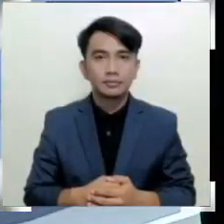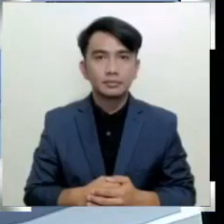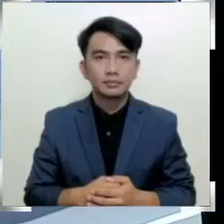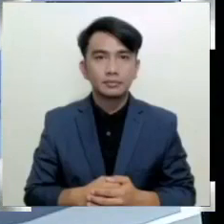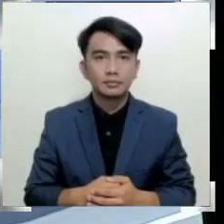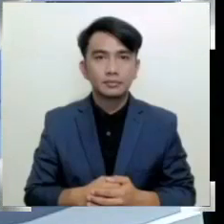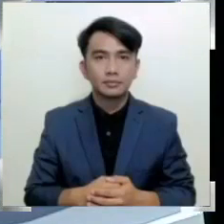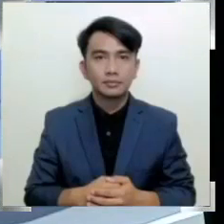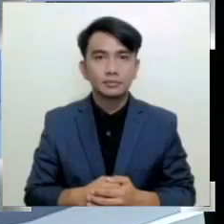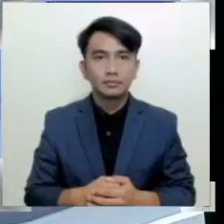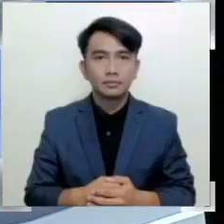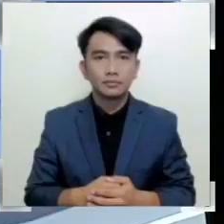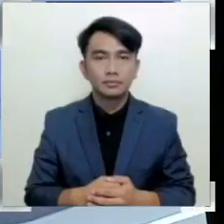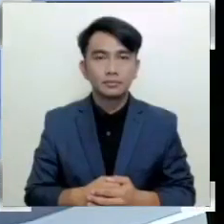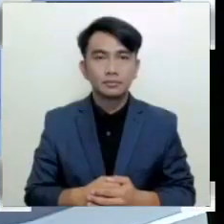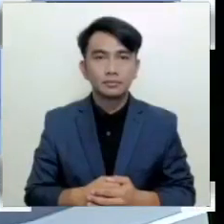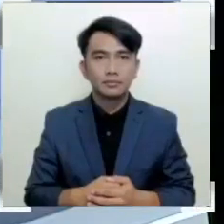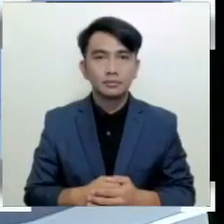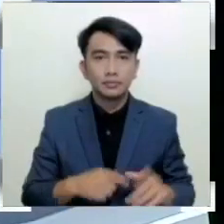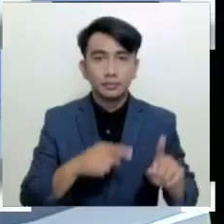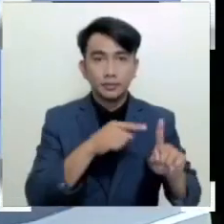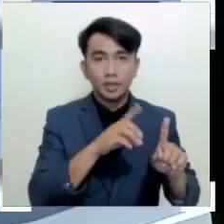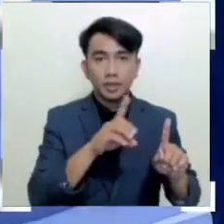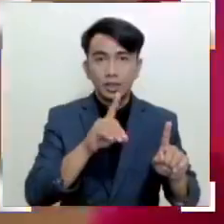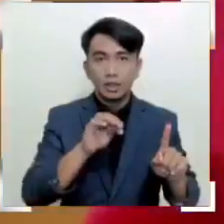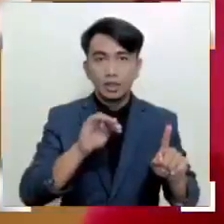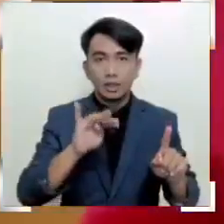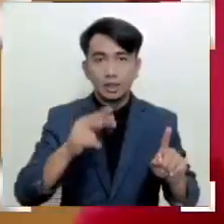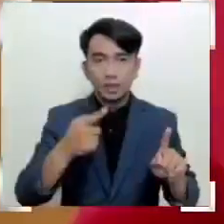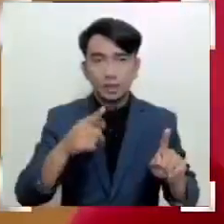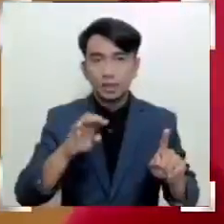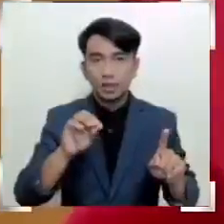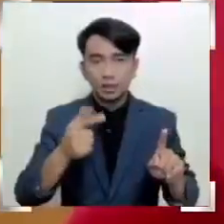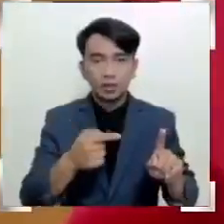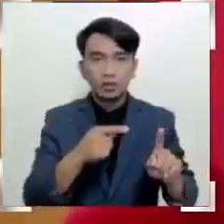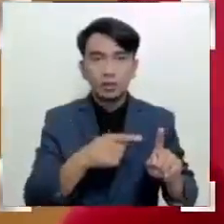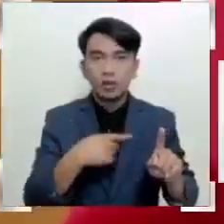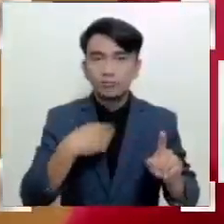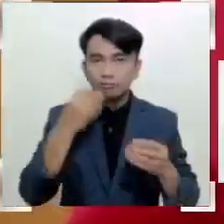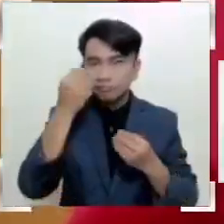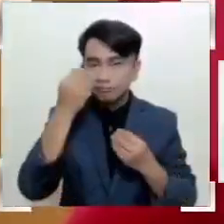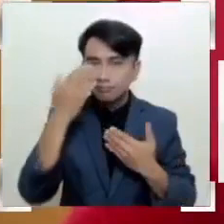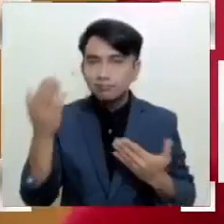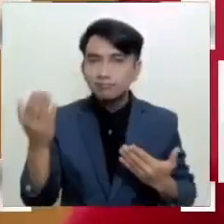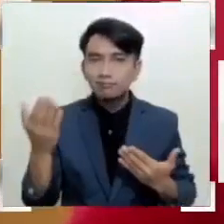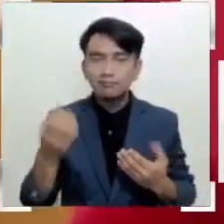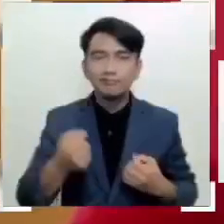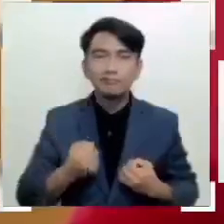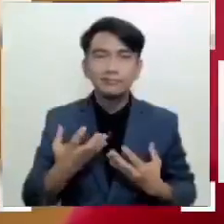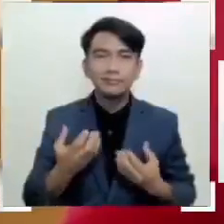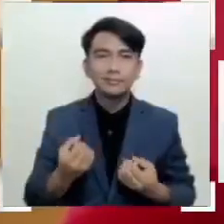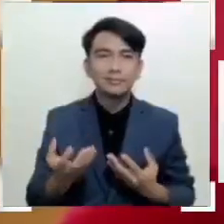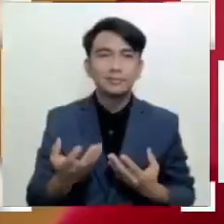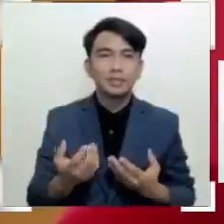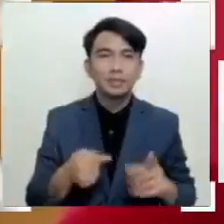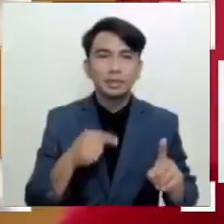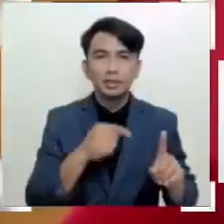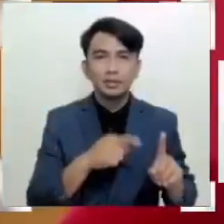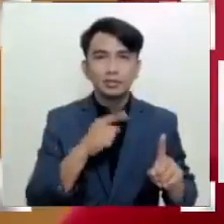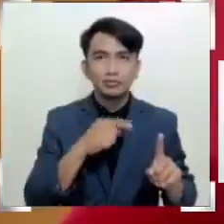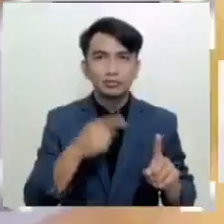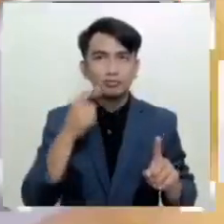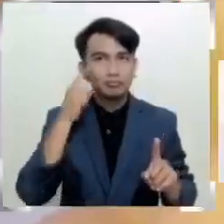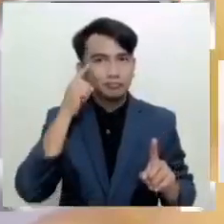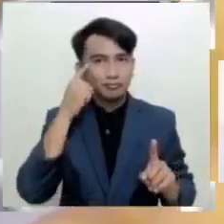May inamin si Kapuso Primetime King Ding Dong Dantes sa latest episode ng Fast Talk with Boya Bunda. Ay, sa aktor, kinukonsidera niyang pumasok